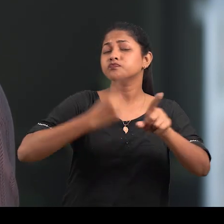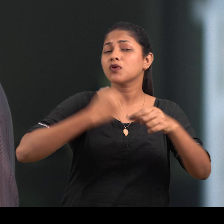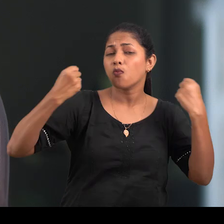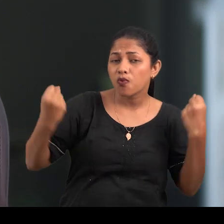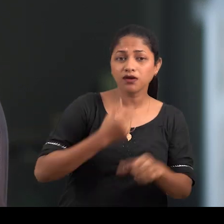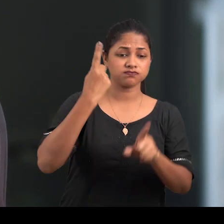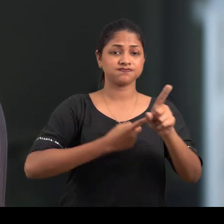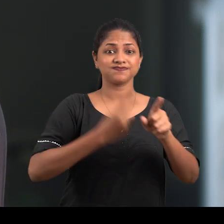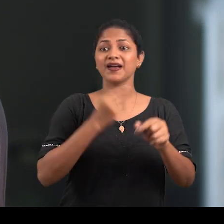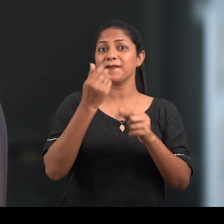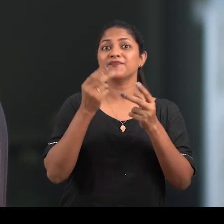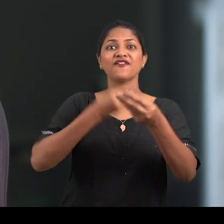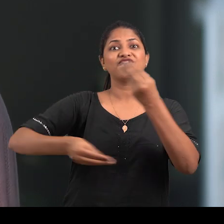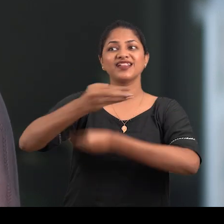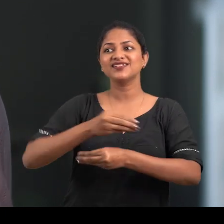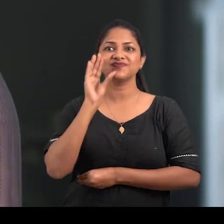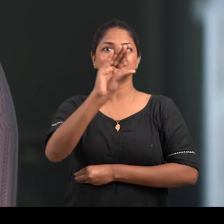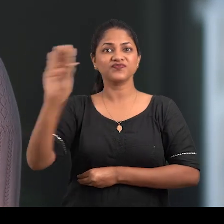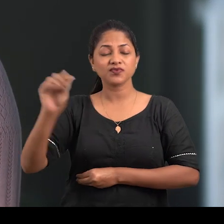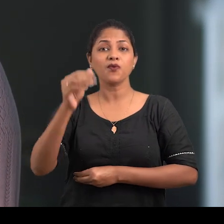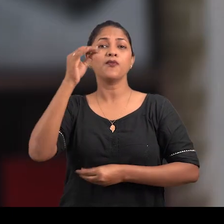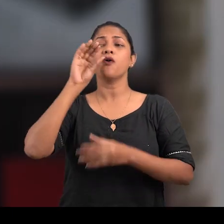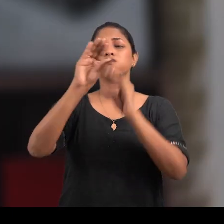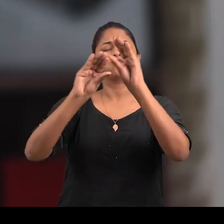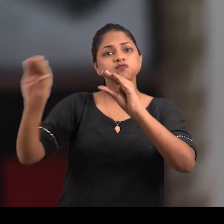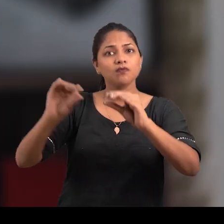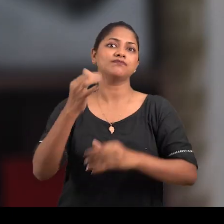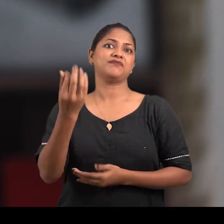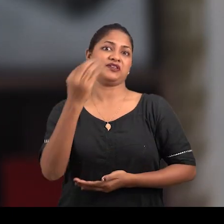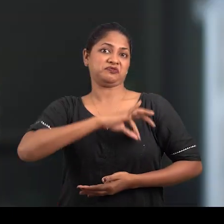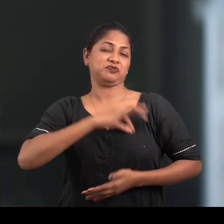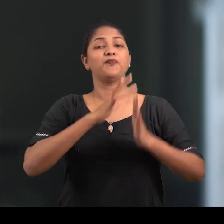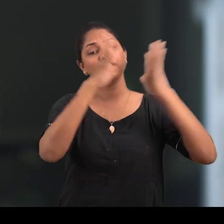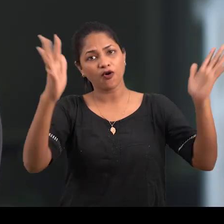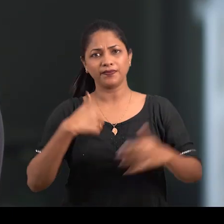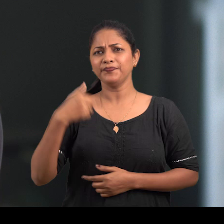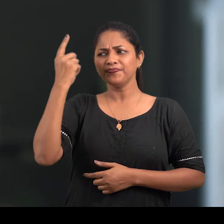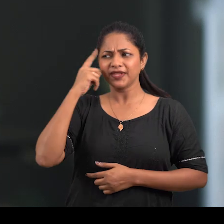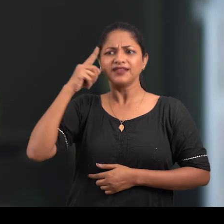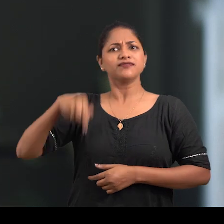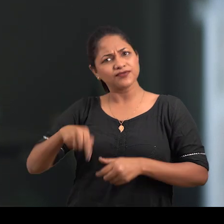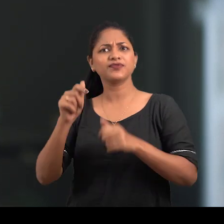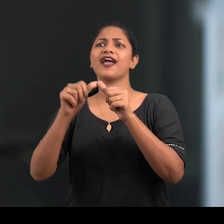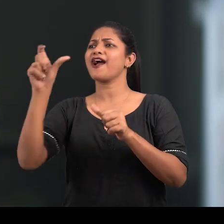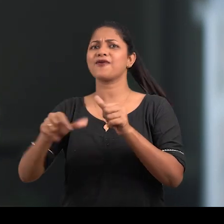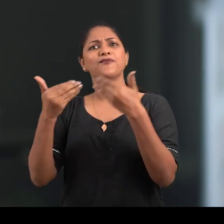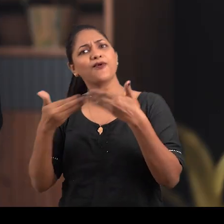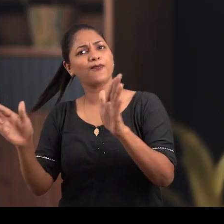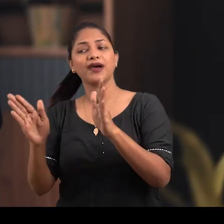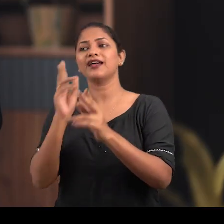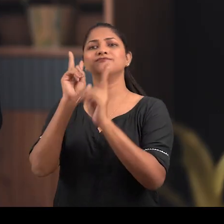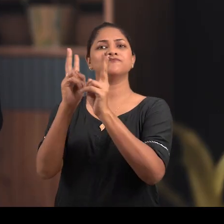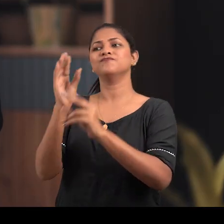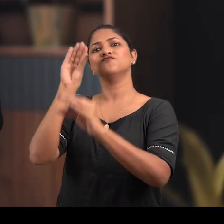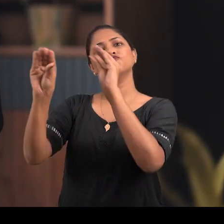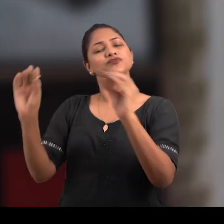বছর ধরে আর্থিক বাজারে বিনিয়োগ করে অনেক টাকা উপার্জন করেছেন। আমি ভাবছি আজই একটা ট্রেডিং অ্যাকাউন্ট খুলে বিনিয়োগ করা